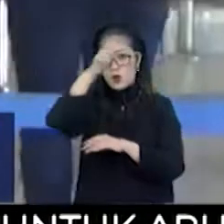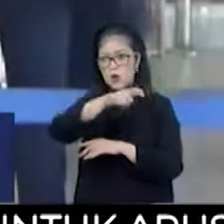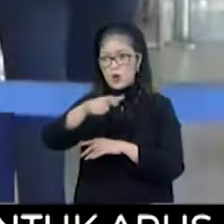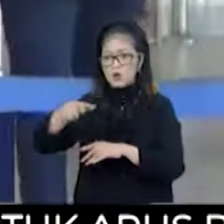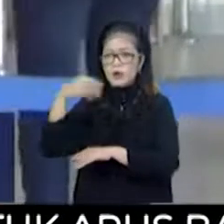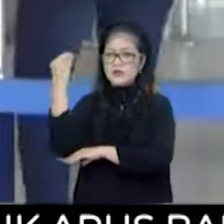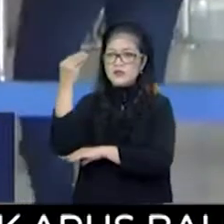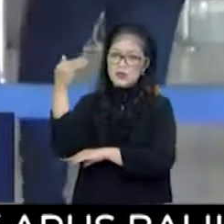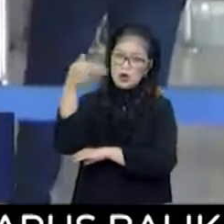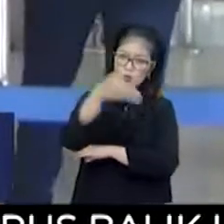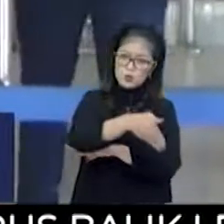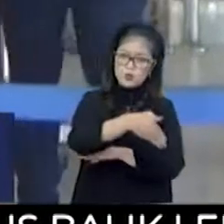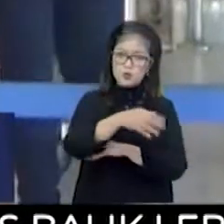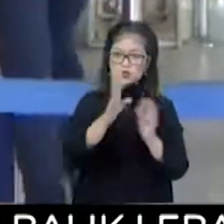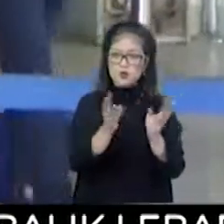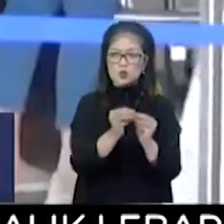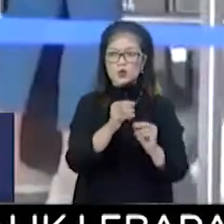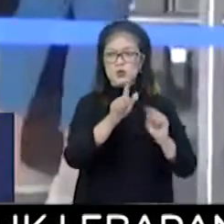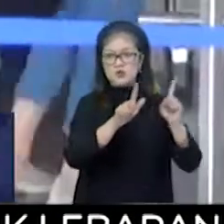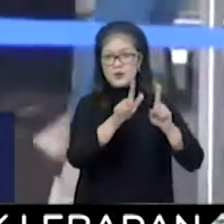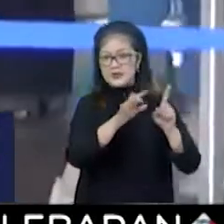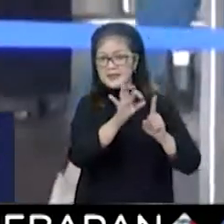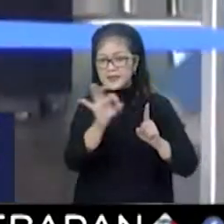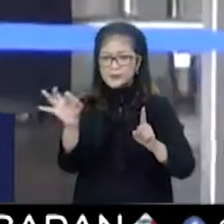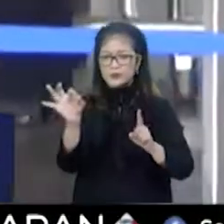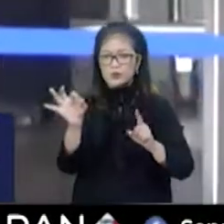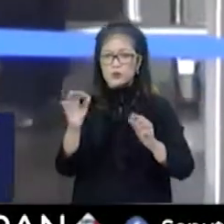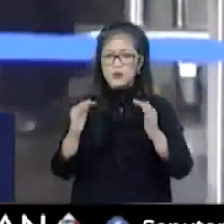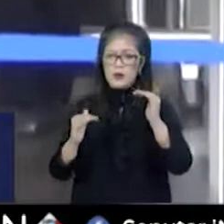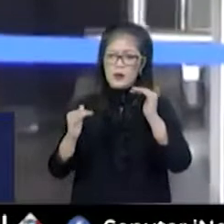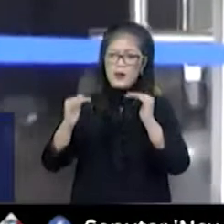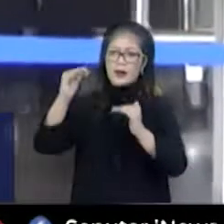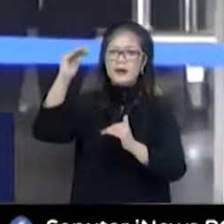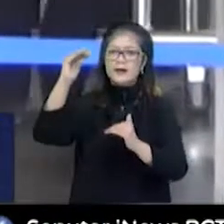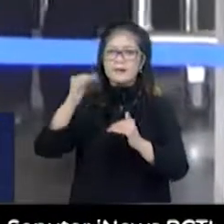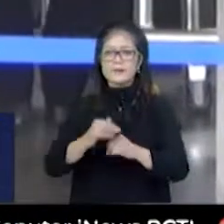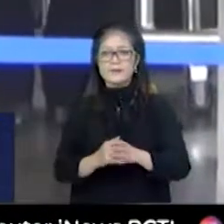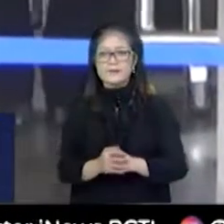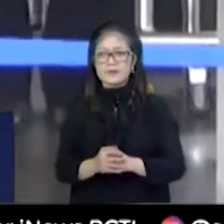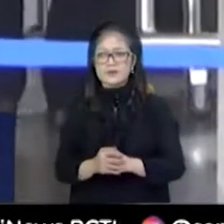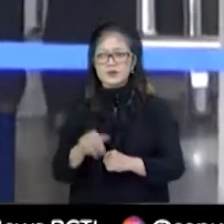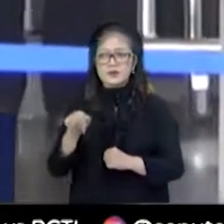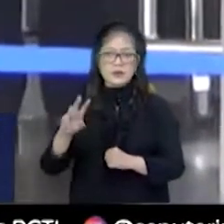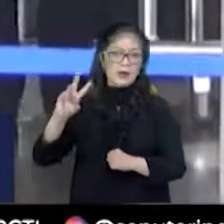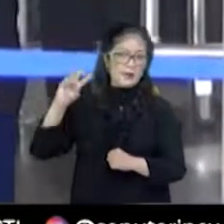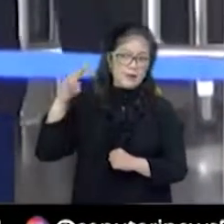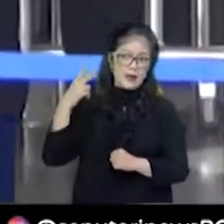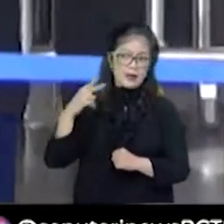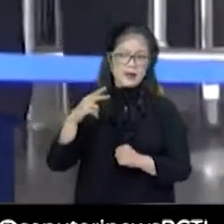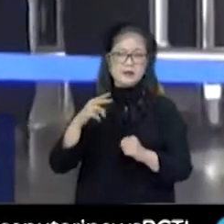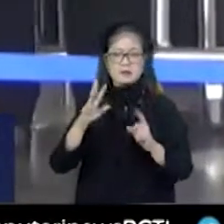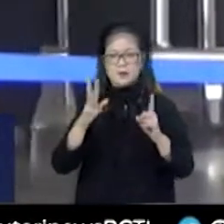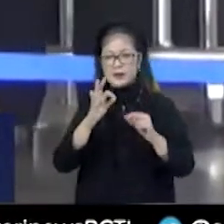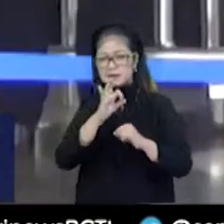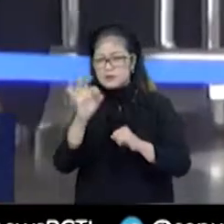mencapai 17.235 orang. Ini jauh meningkat dibandingkan arus balik sehari sebelumnya, yaitu